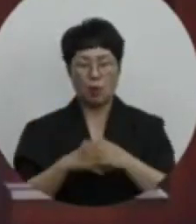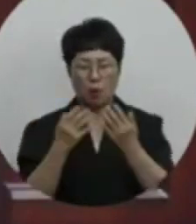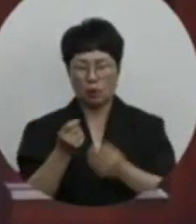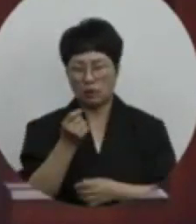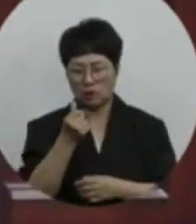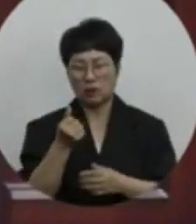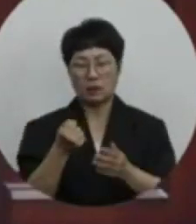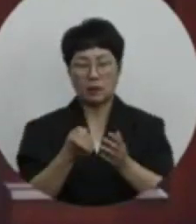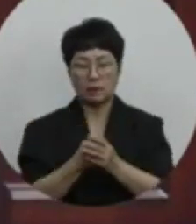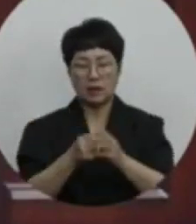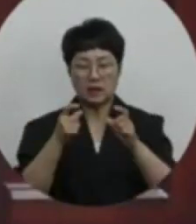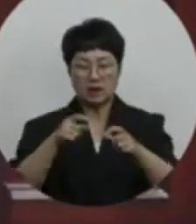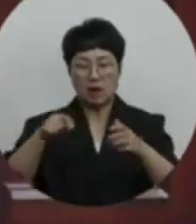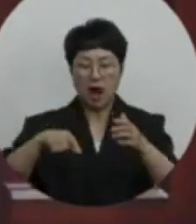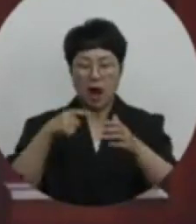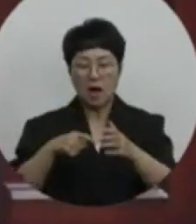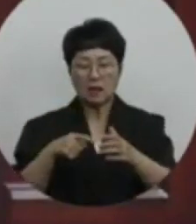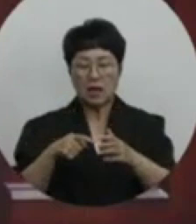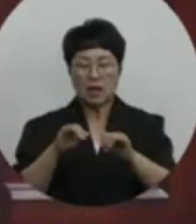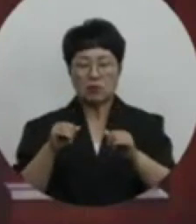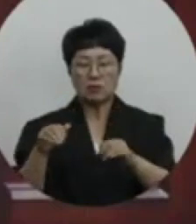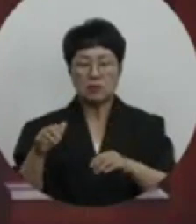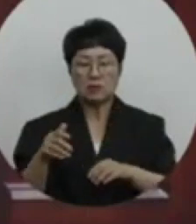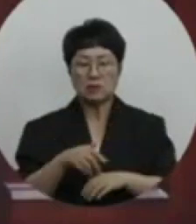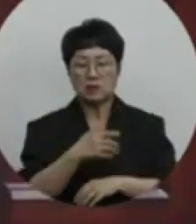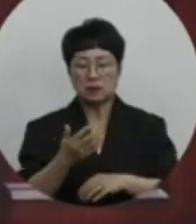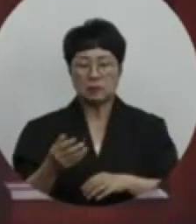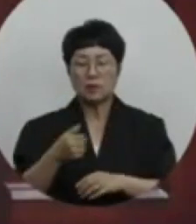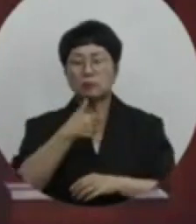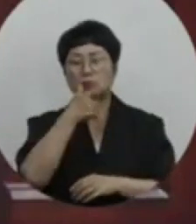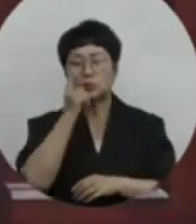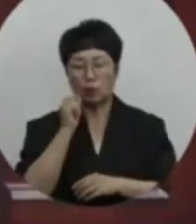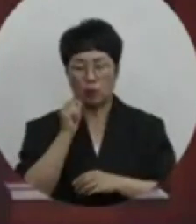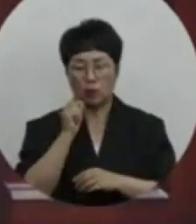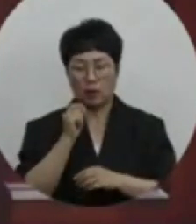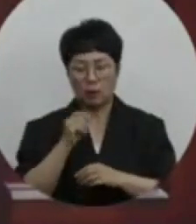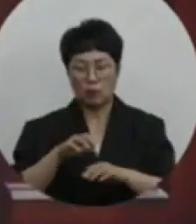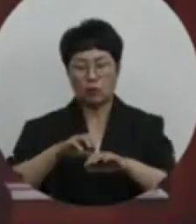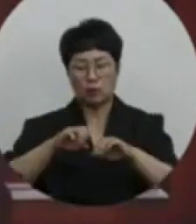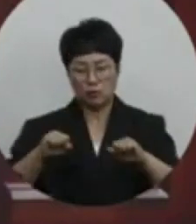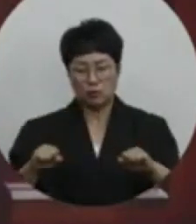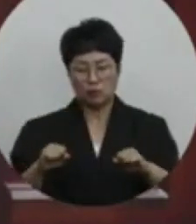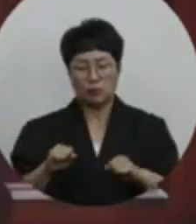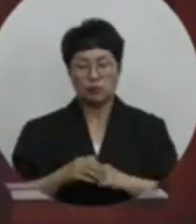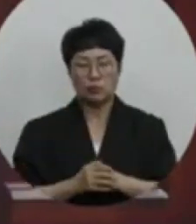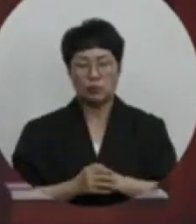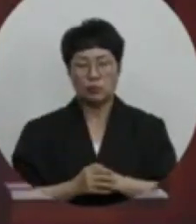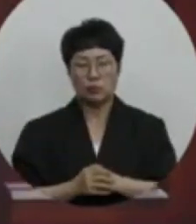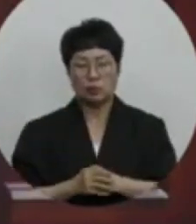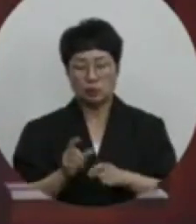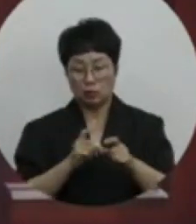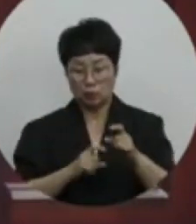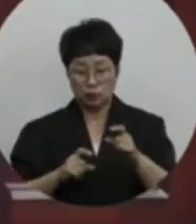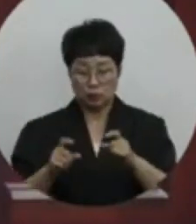적어 지역 내 인구의 흐름 자체가 부족한 유형으로 분류되고 있습니다.